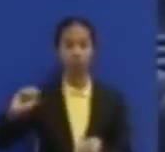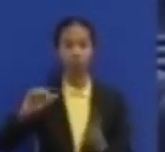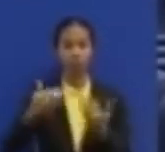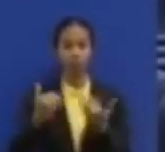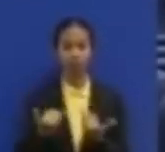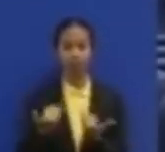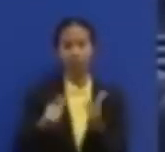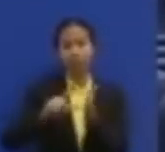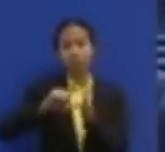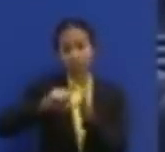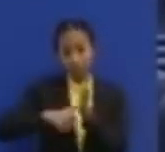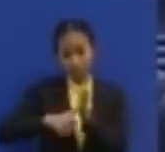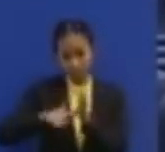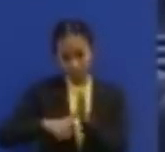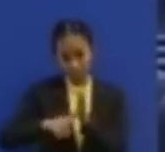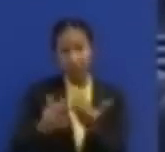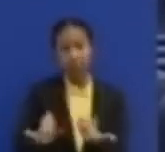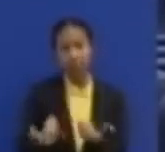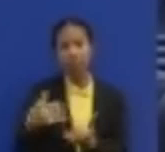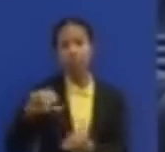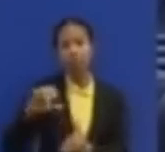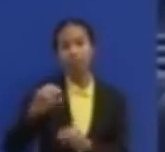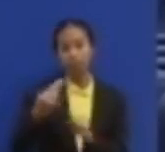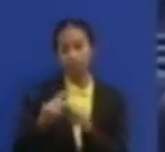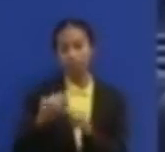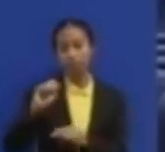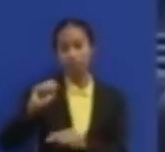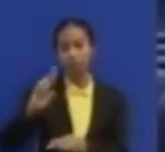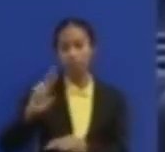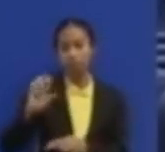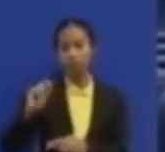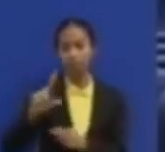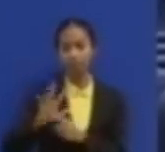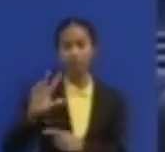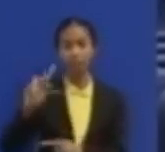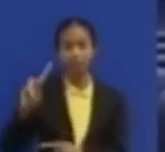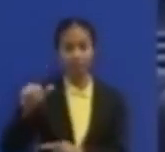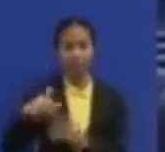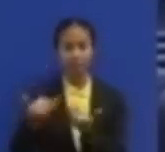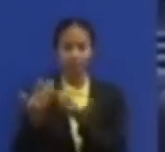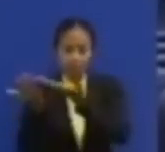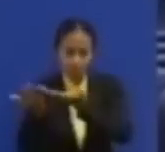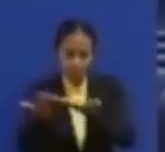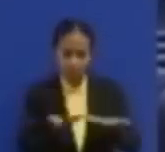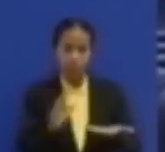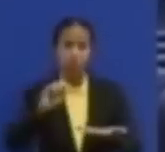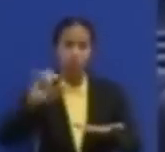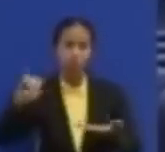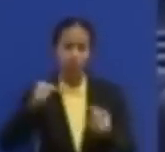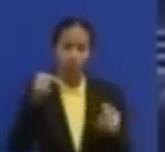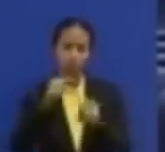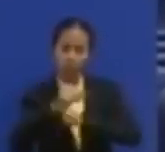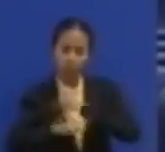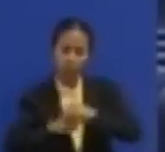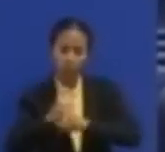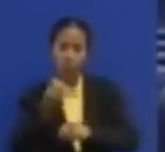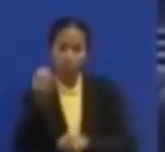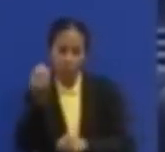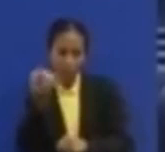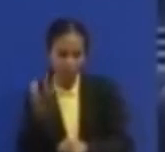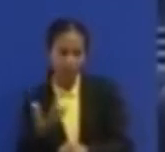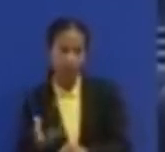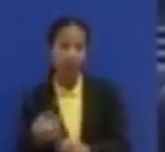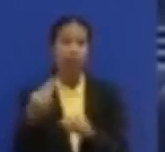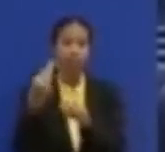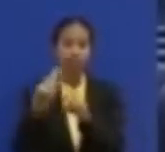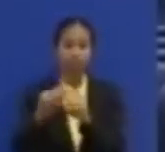การสภาผู้แทนราษฎรครับท่านสรศักดิ์เปลี่ยนเวชจะได้เรียนเชิญสมาชิกสภาผู้แทนราษฎรผู้ที่มีอาวุโสสูงสุดในที่ประชุมคือท่านชัยชิดช